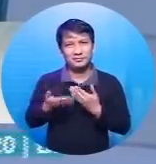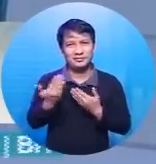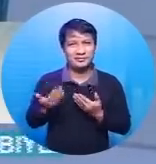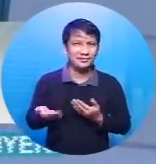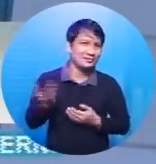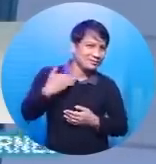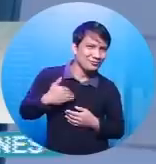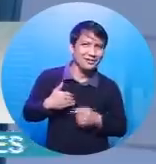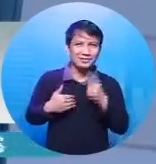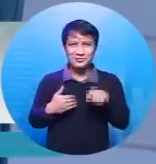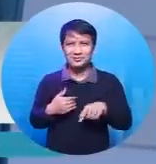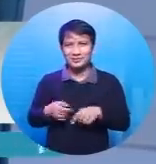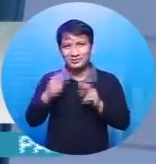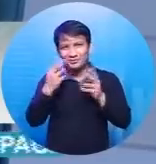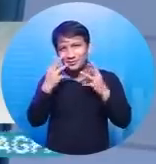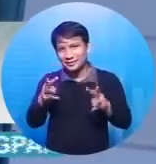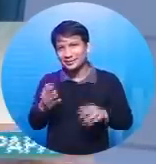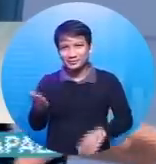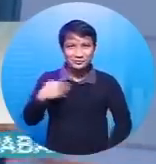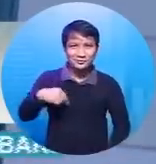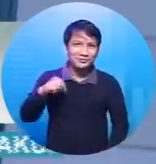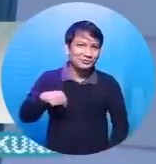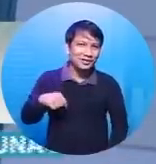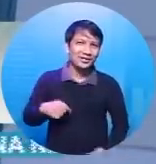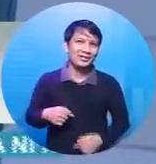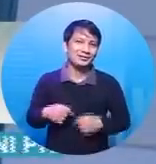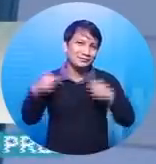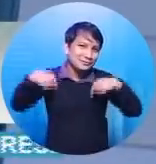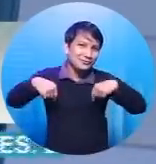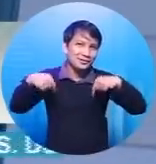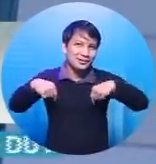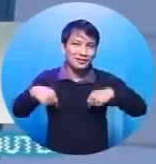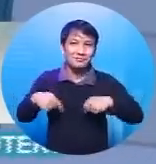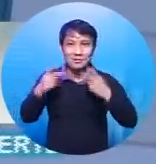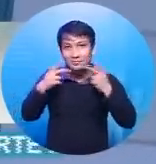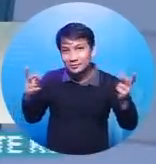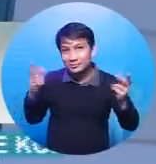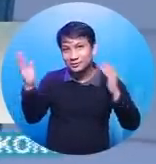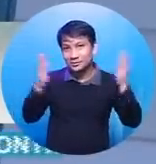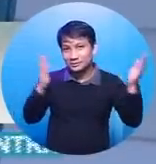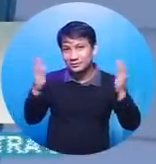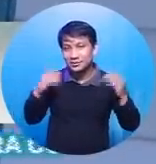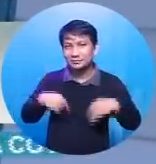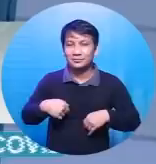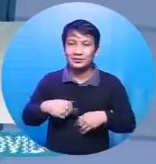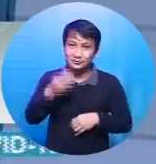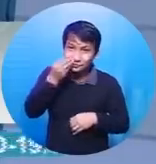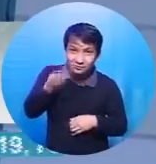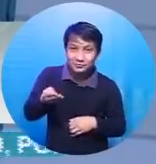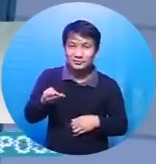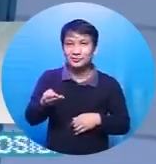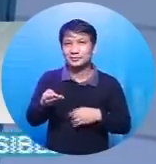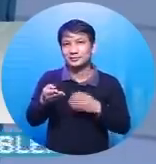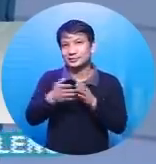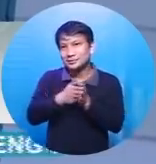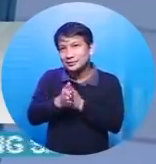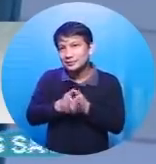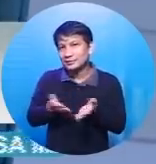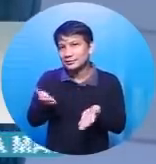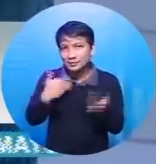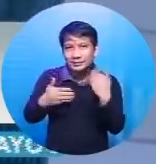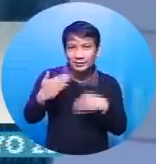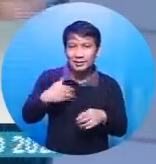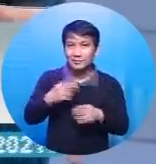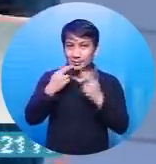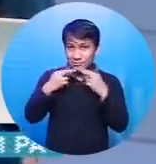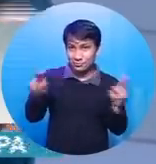na kasi kayo, manood. Oh, merong public service, may konting entertainment, may sayo-sayo dyan. meron